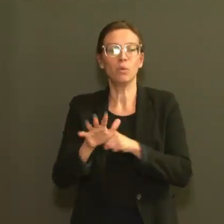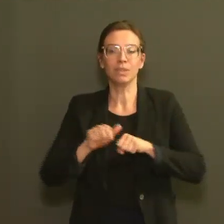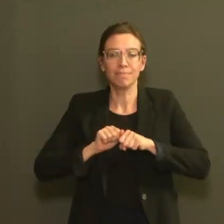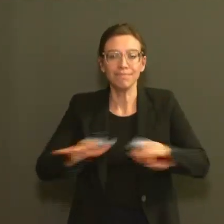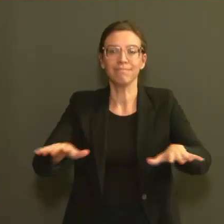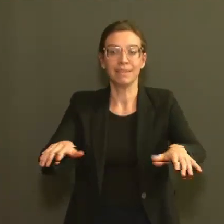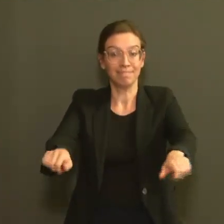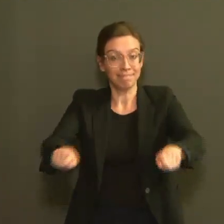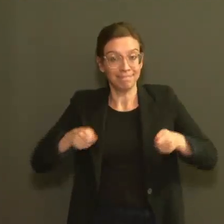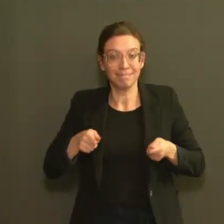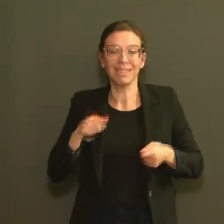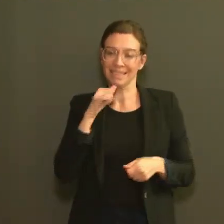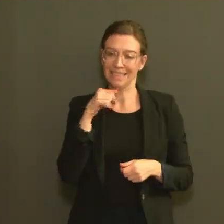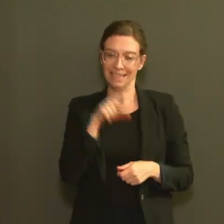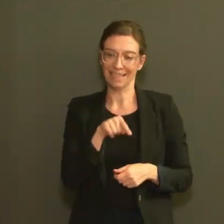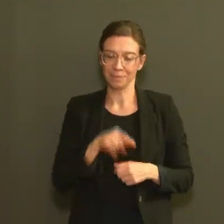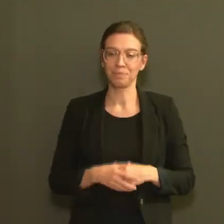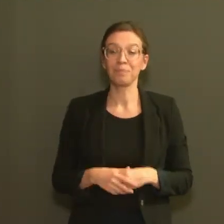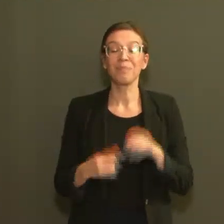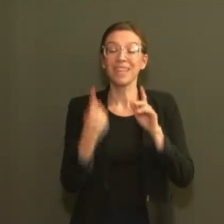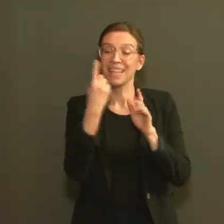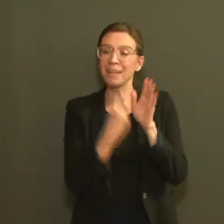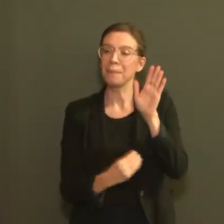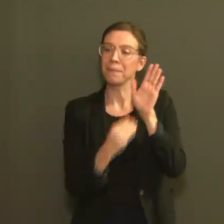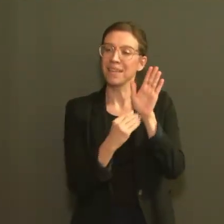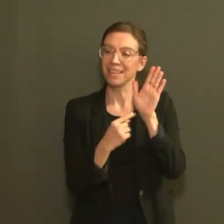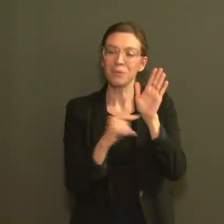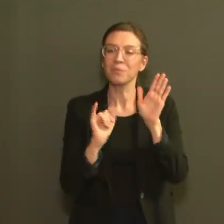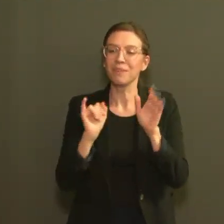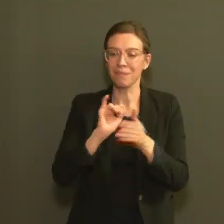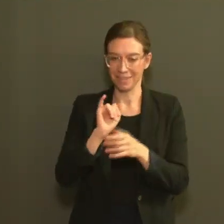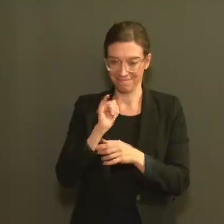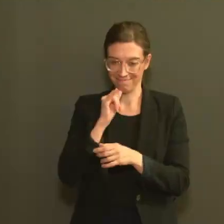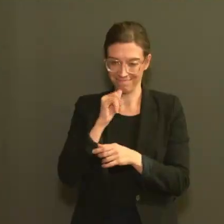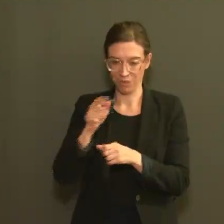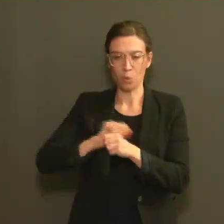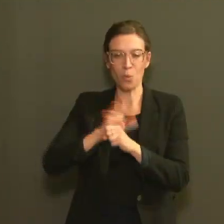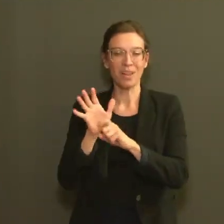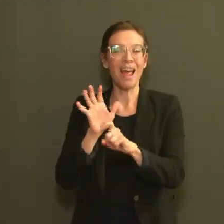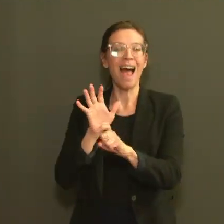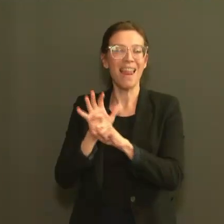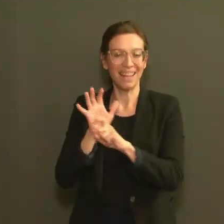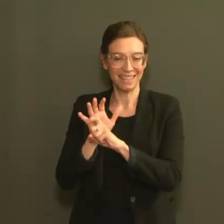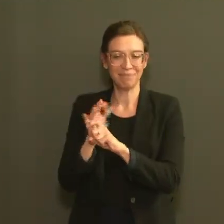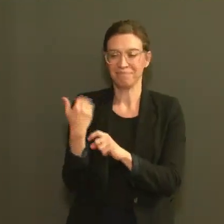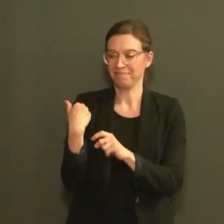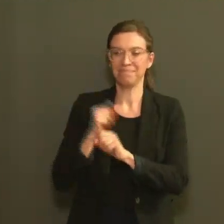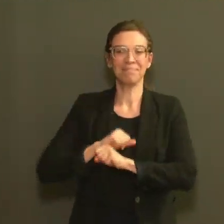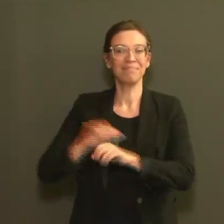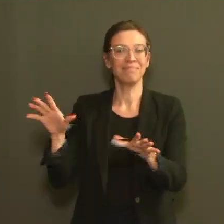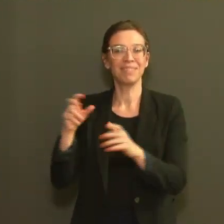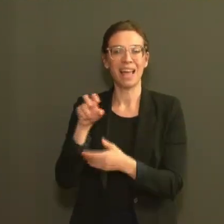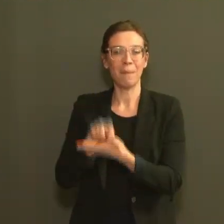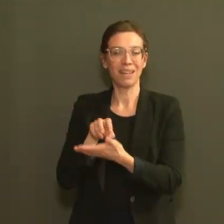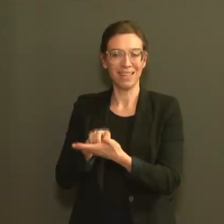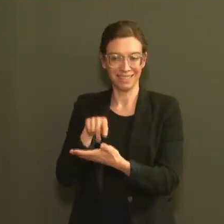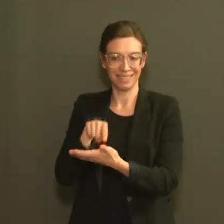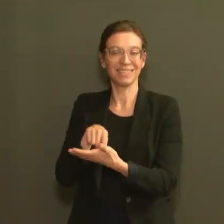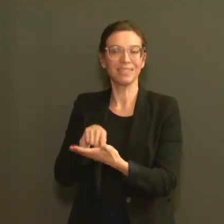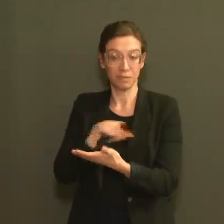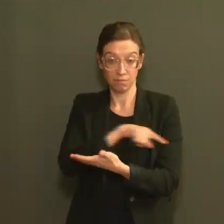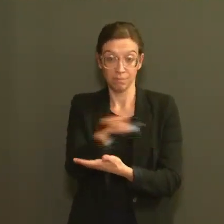kan gedownload worden door iedereen met een smartphone. Het is echter niet omdat je de app hebt gedownload dat je de andere maatregelen niet